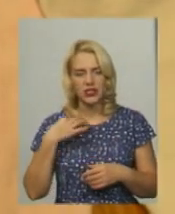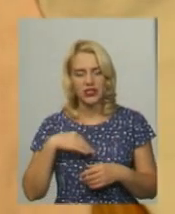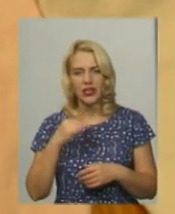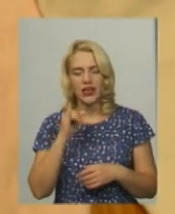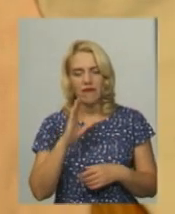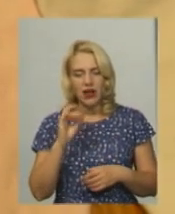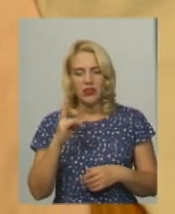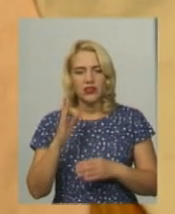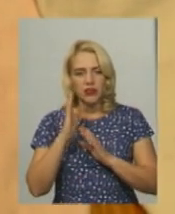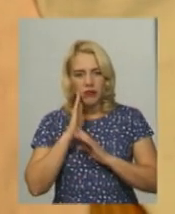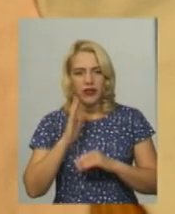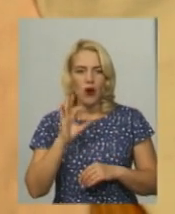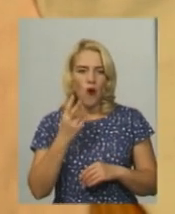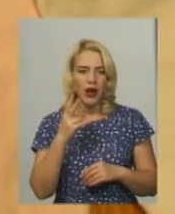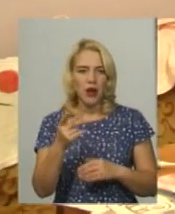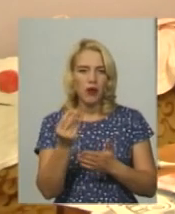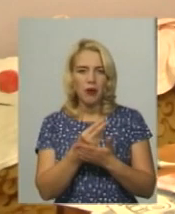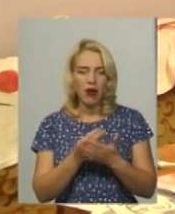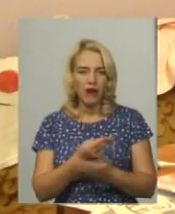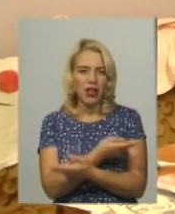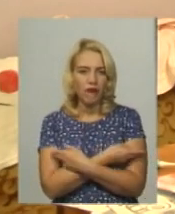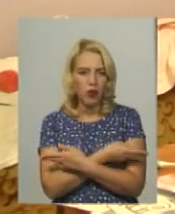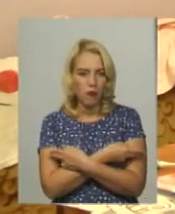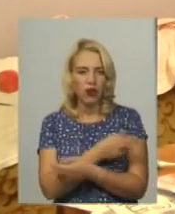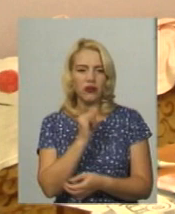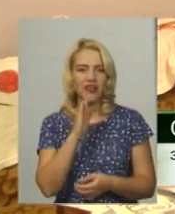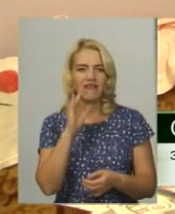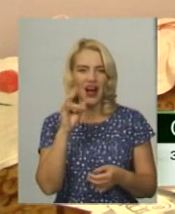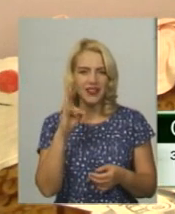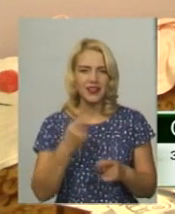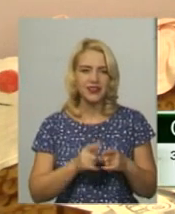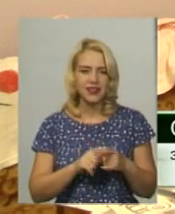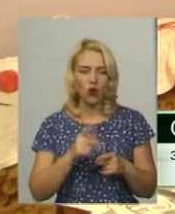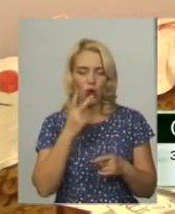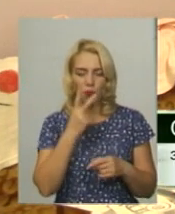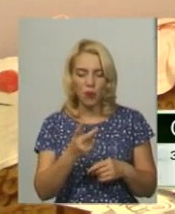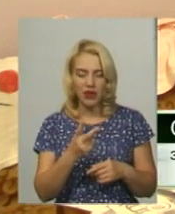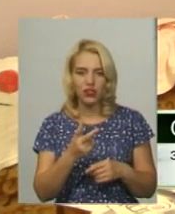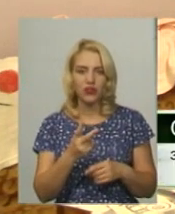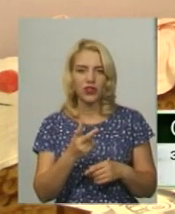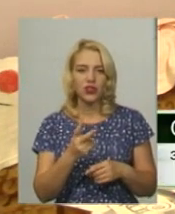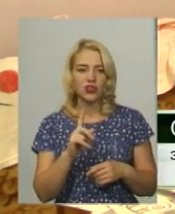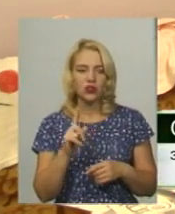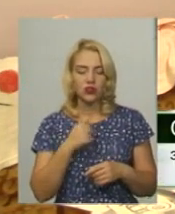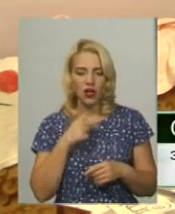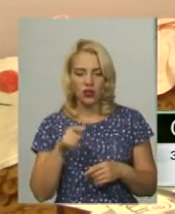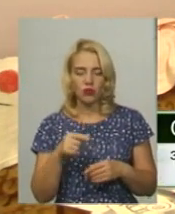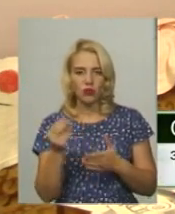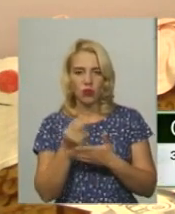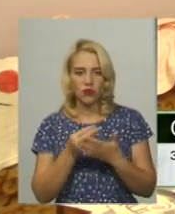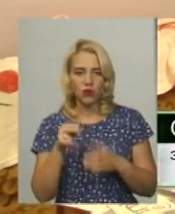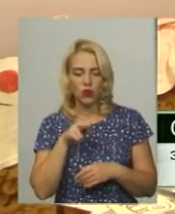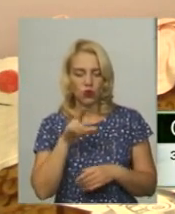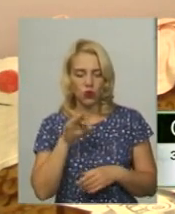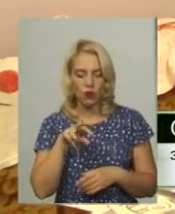Ольга одному з перших оздобила малюнком футболку. Іван, син мій, коли побачив, що я йому намалювала домовичка